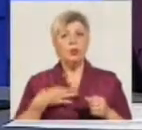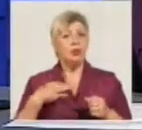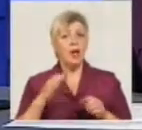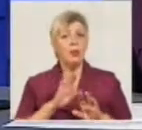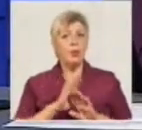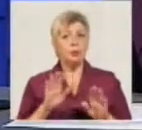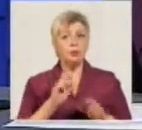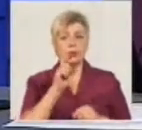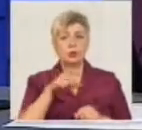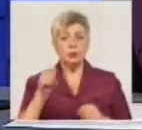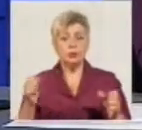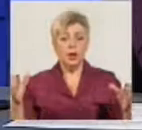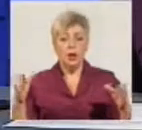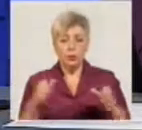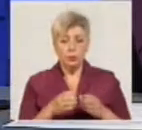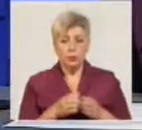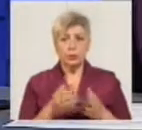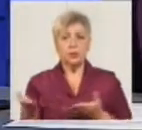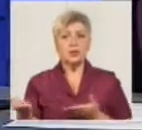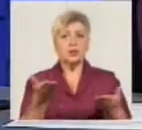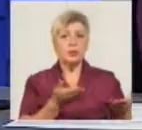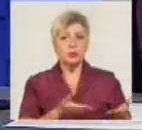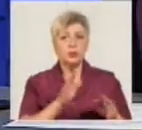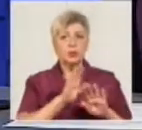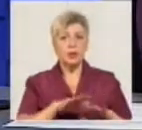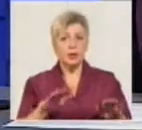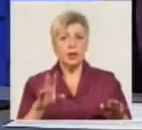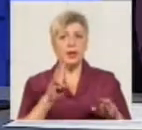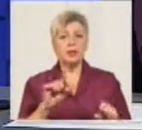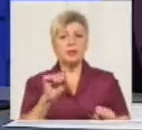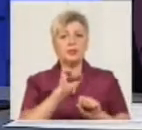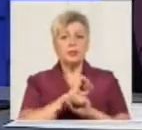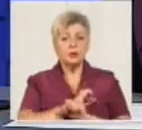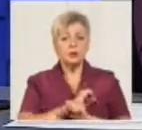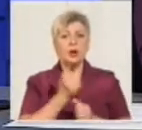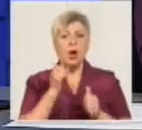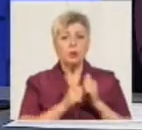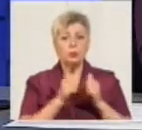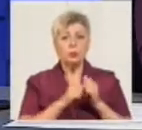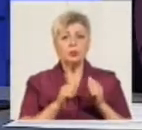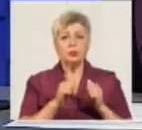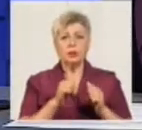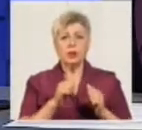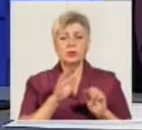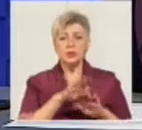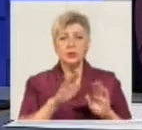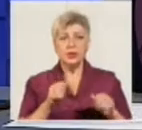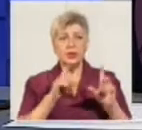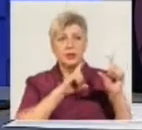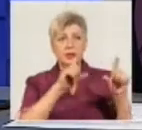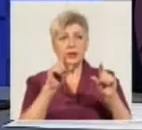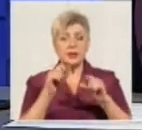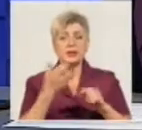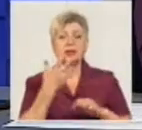вони гуртуються, вони запрошують дітей на відпочинок. Дуже часто діти їздять на відпочинок саме за